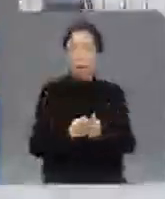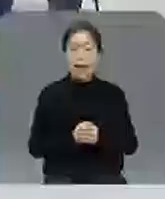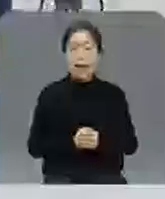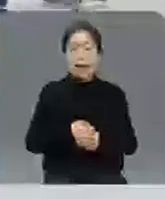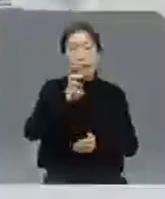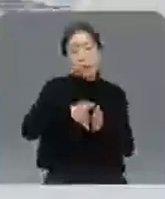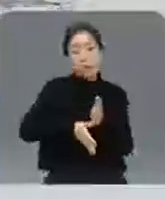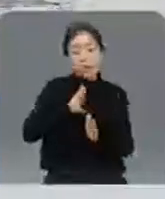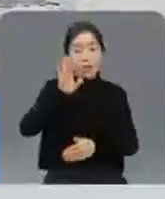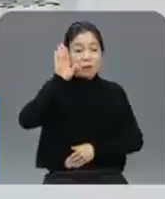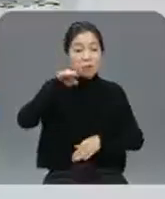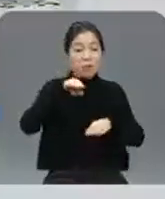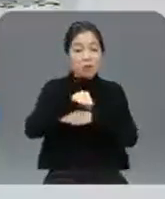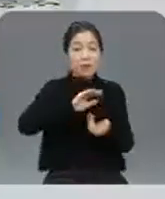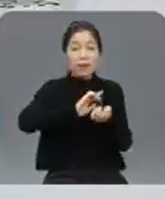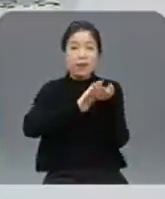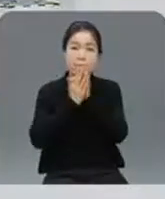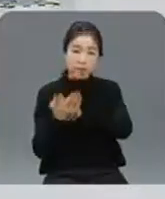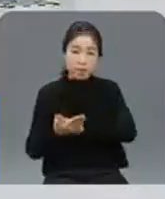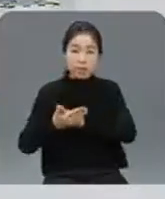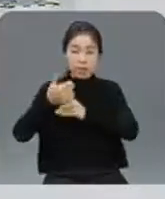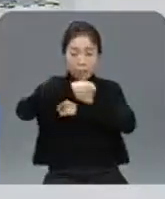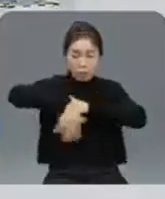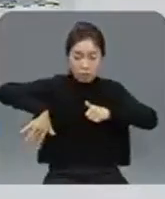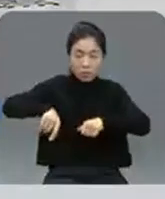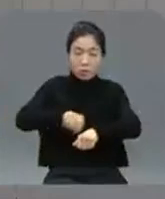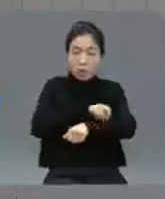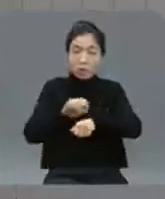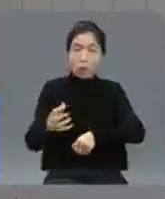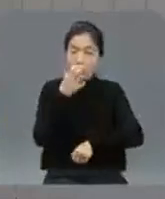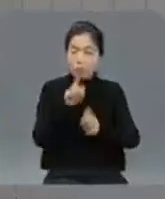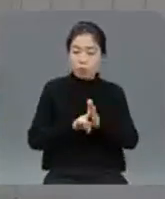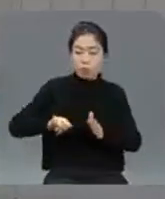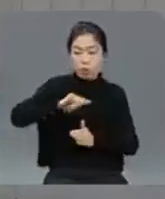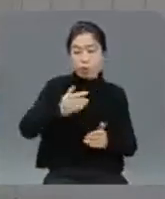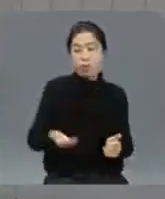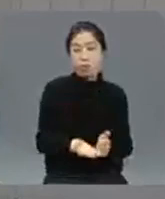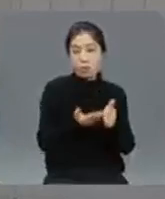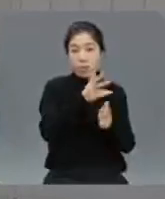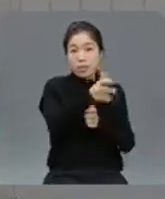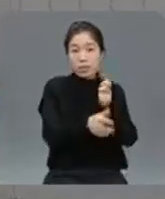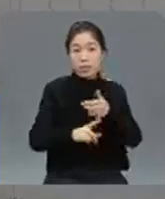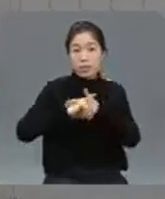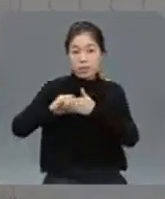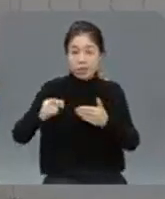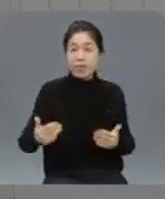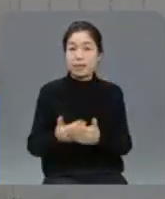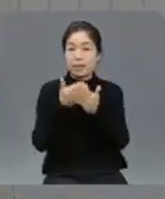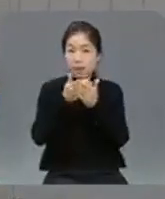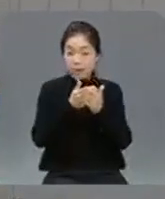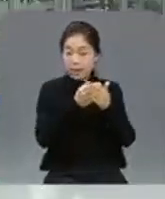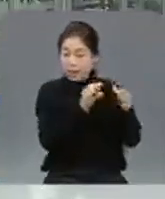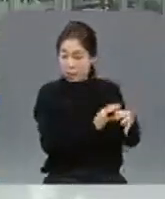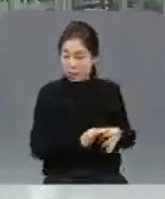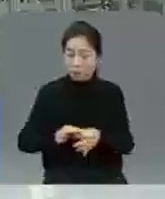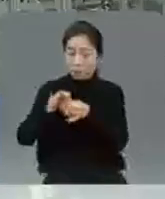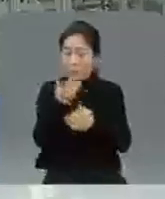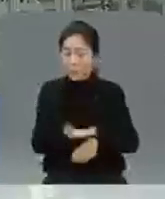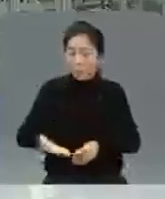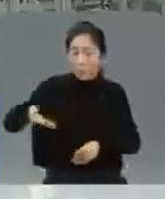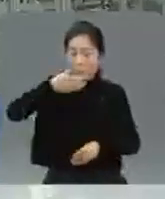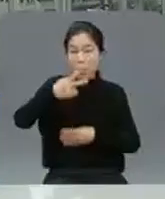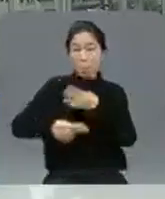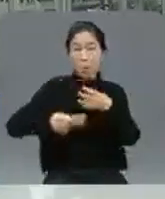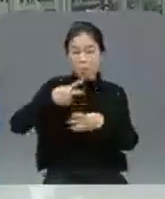광주시는 미래차 전환 소부장 특화 명품 선도 기업 육성 사업과 지역 성장사다리 점프업 프로젝트가